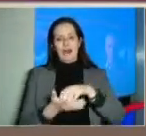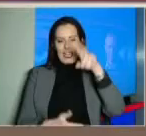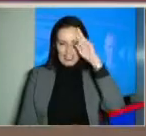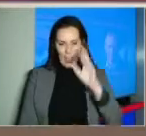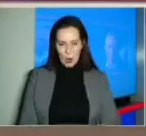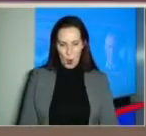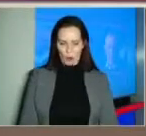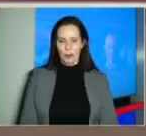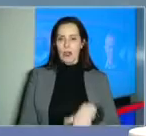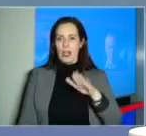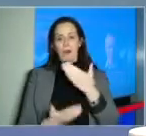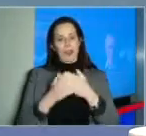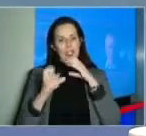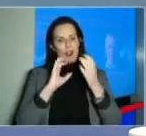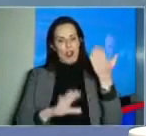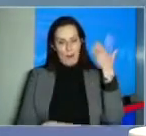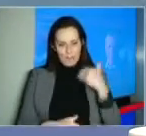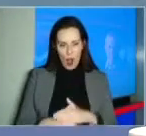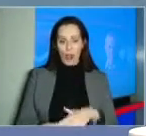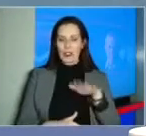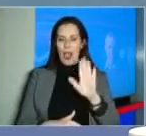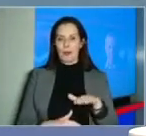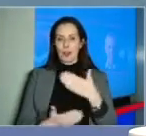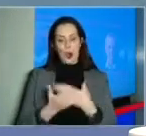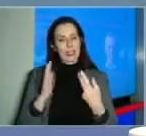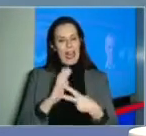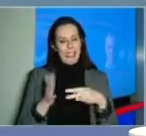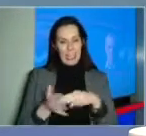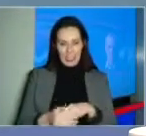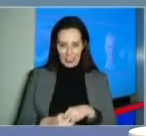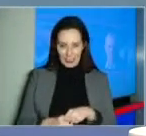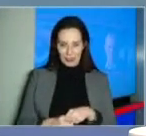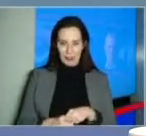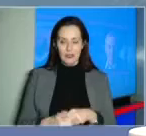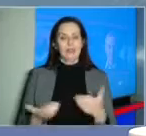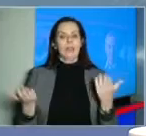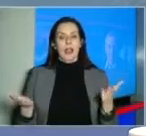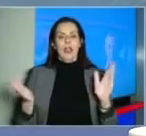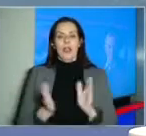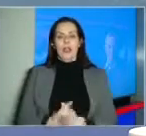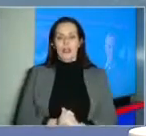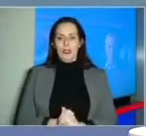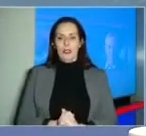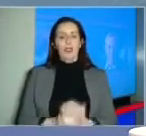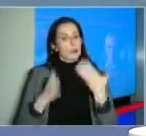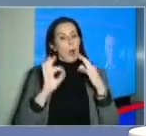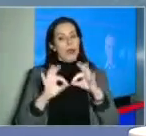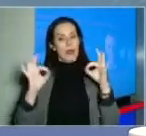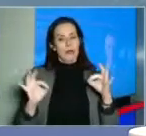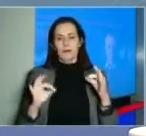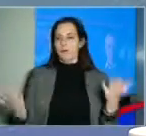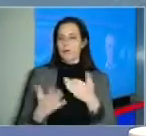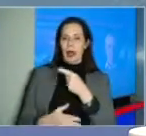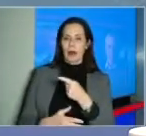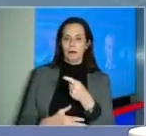הליכוד, זה גם יועץ תקשורת בעברו, גם יועץ אסטרטגי. אז ככה, בואו נתחיל. נילי, מה, איך